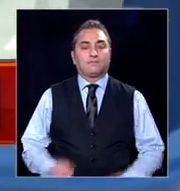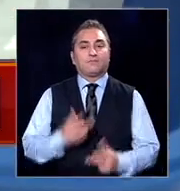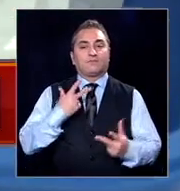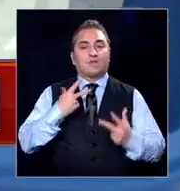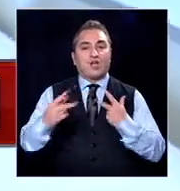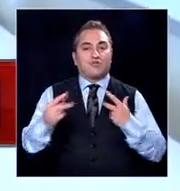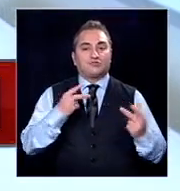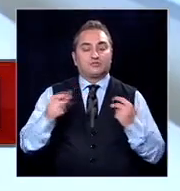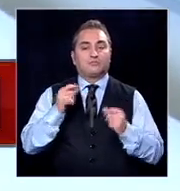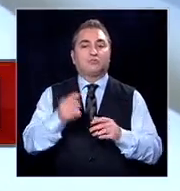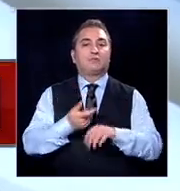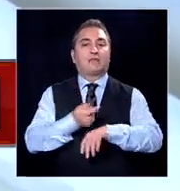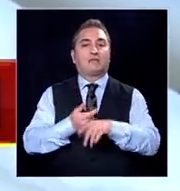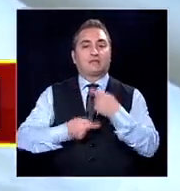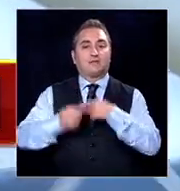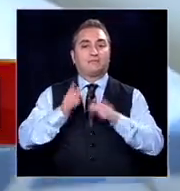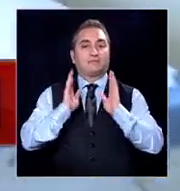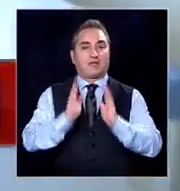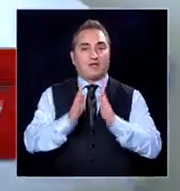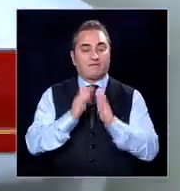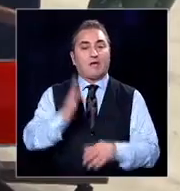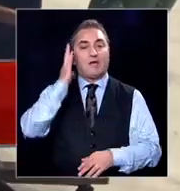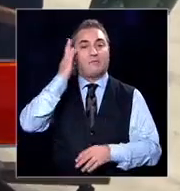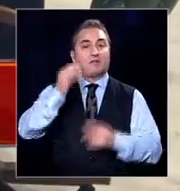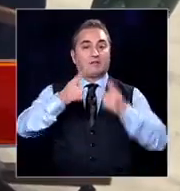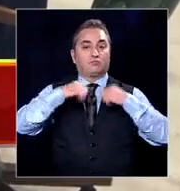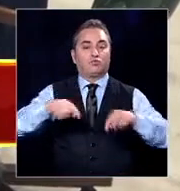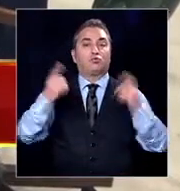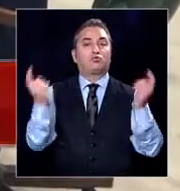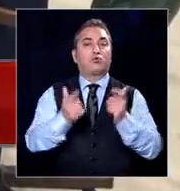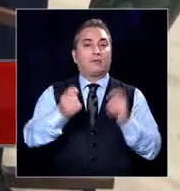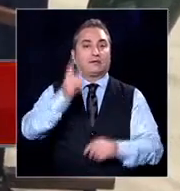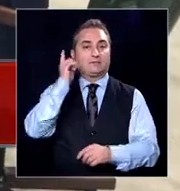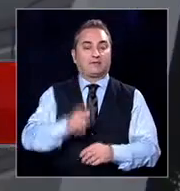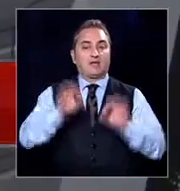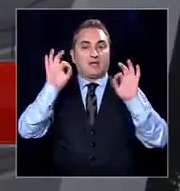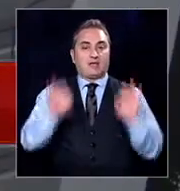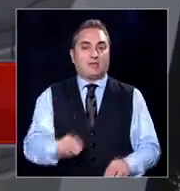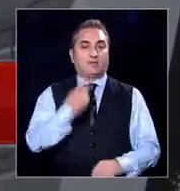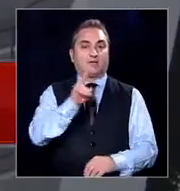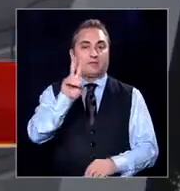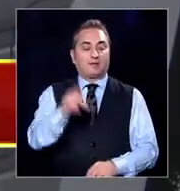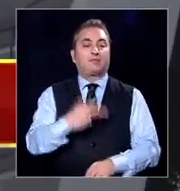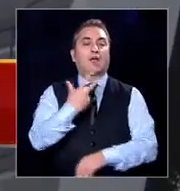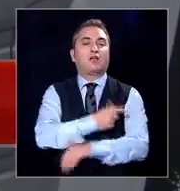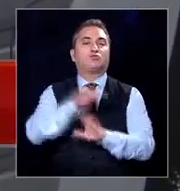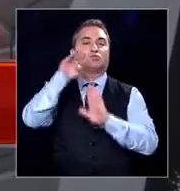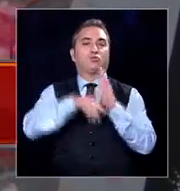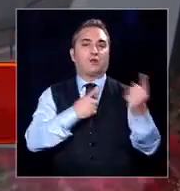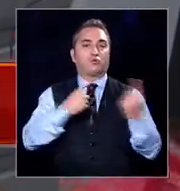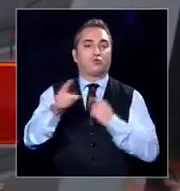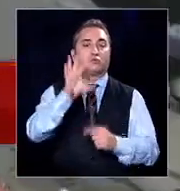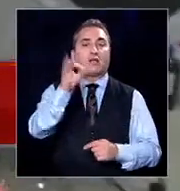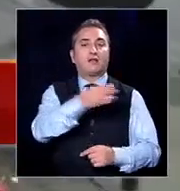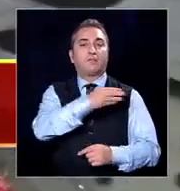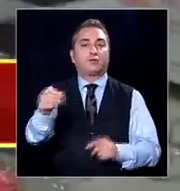için geri sayım sürerken yılın ilk bilim kurulu toplantısında gündem aşı hazırlıklarıydı. Sağlık Bakanı Koca 50 milyon